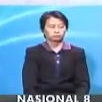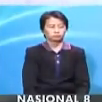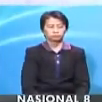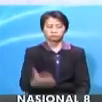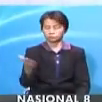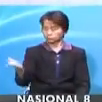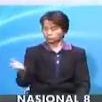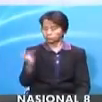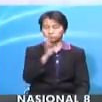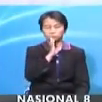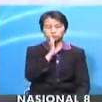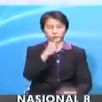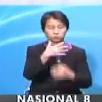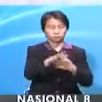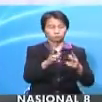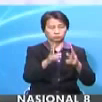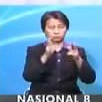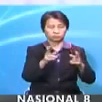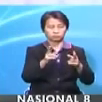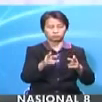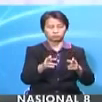beliau menyatakannya